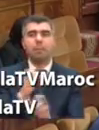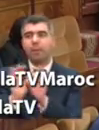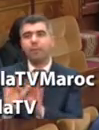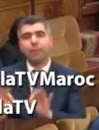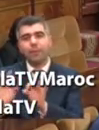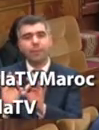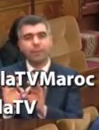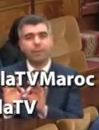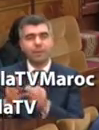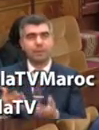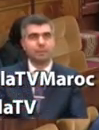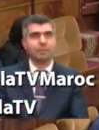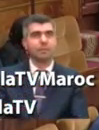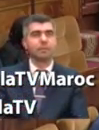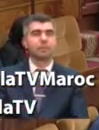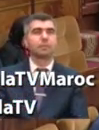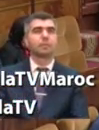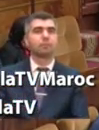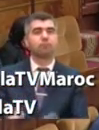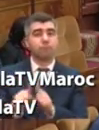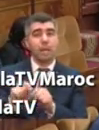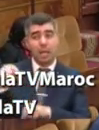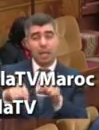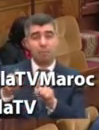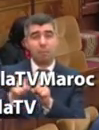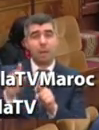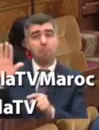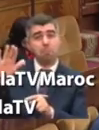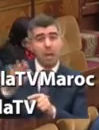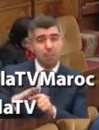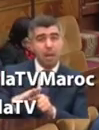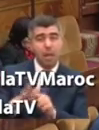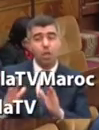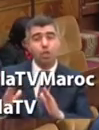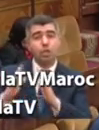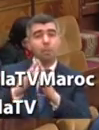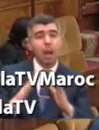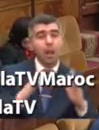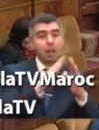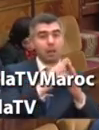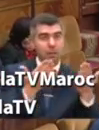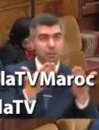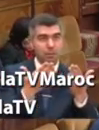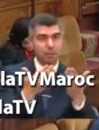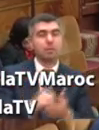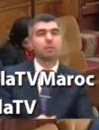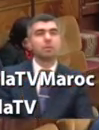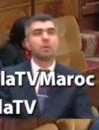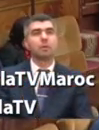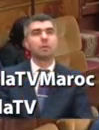الوزير، هناك مناطق جبليه في بني ملال، في ازيلال، وفي خنيفره، مناطق جبليه اللي